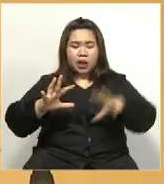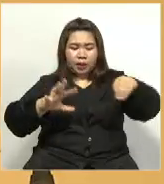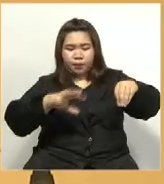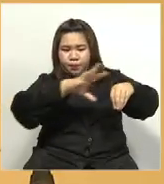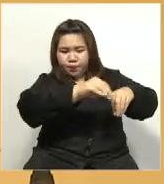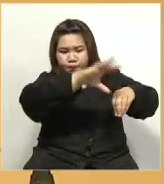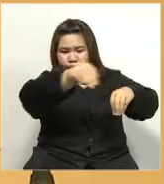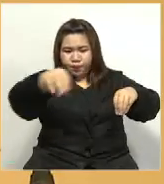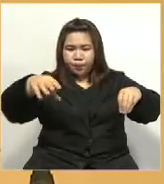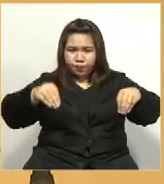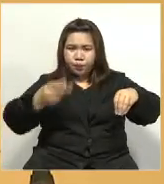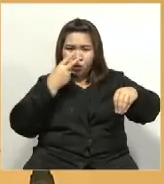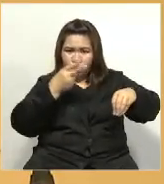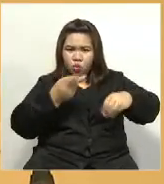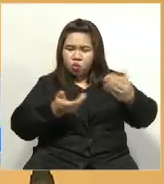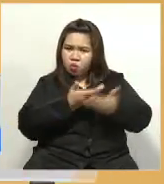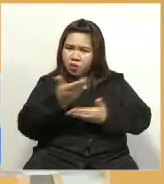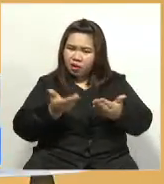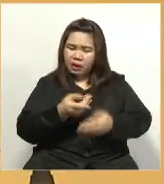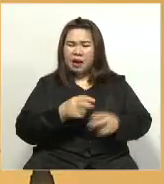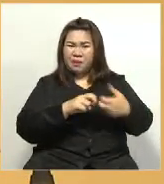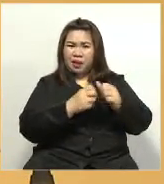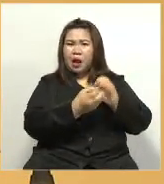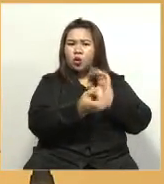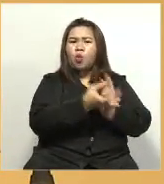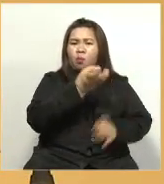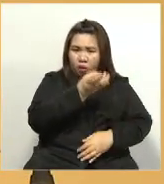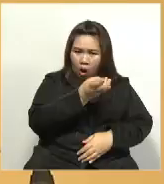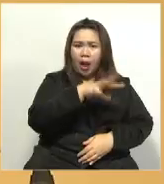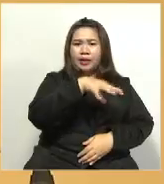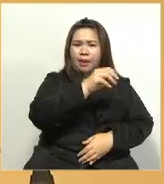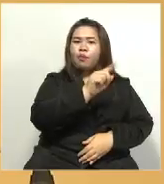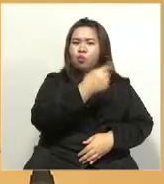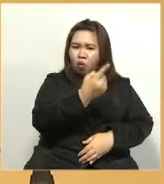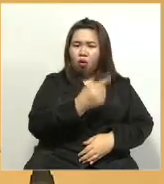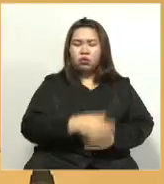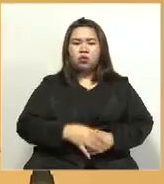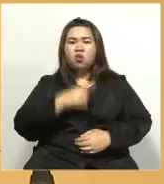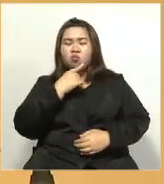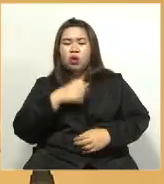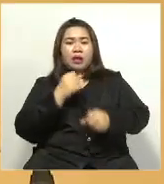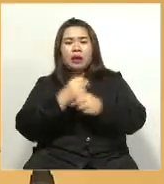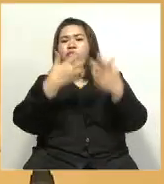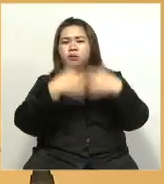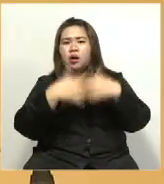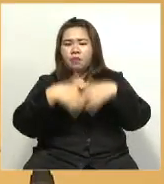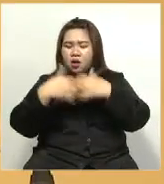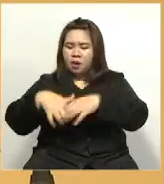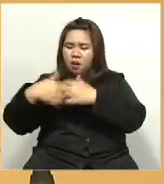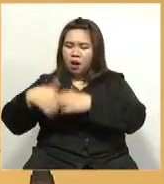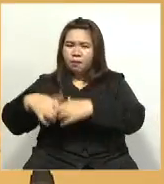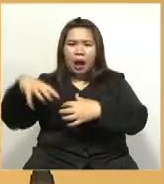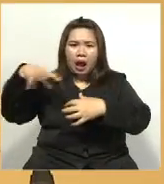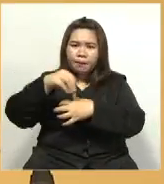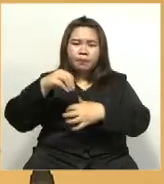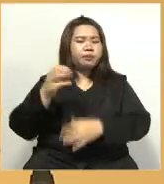จารณาตรงที่มีผลกระทบน้อยที่สุดก่อนอะไรที่มันเป็นกำลังการผลิตหรือเป็นภาคบริ